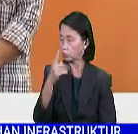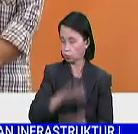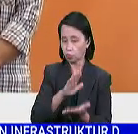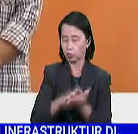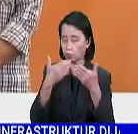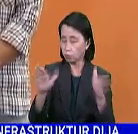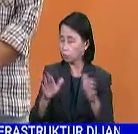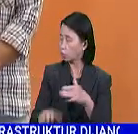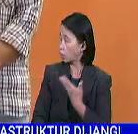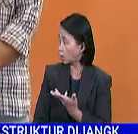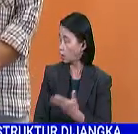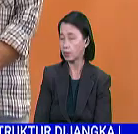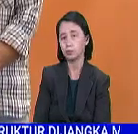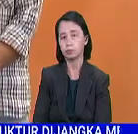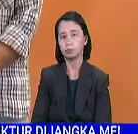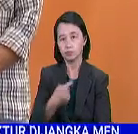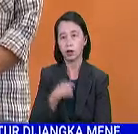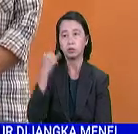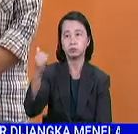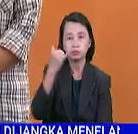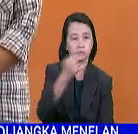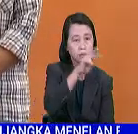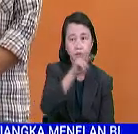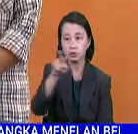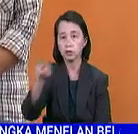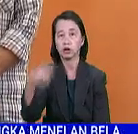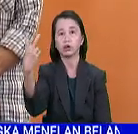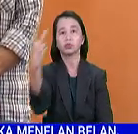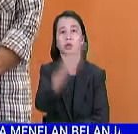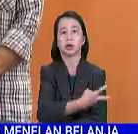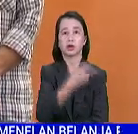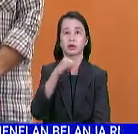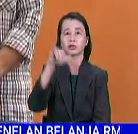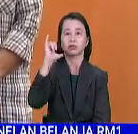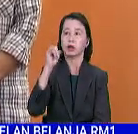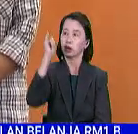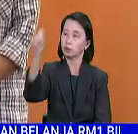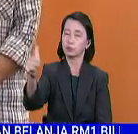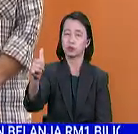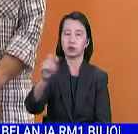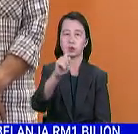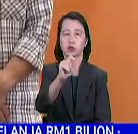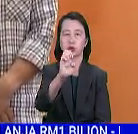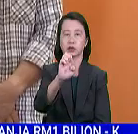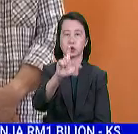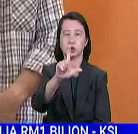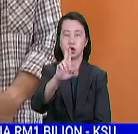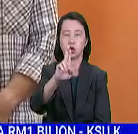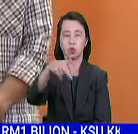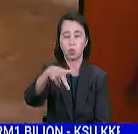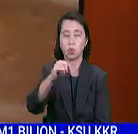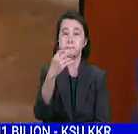eh lawatan ini ya saya adakan selama dua hari sebenarnya semalam kita berada didarat telupid pongot